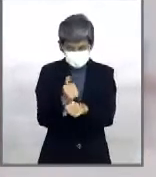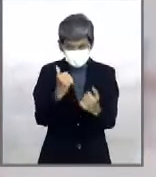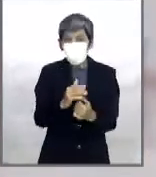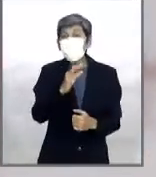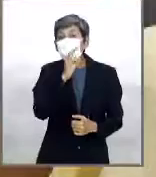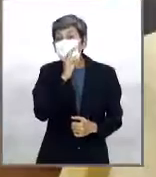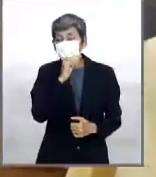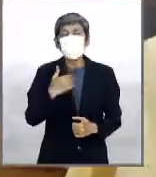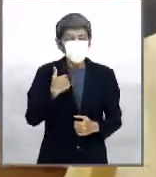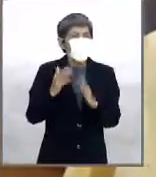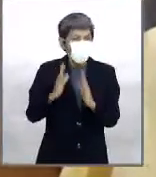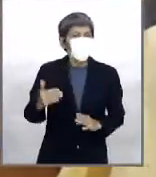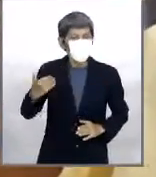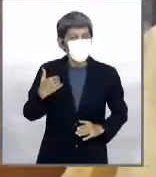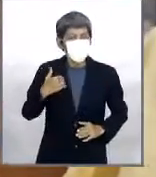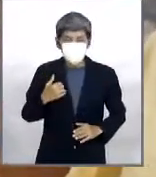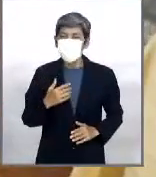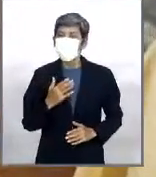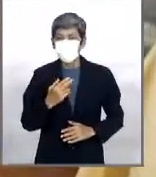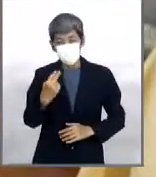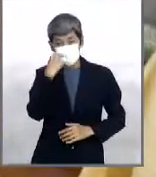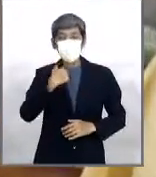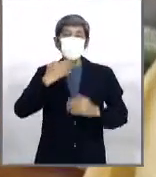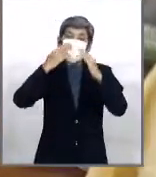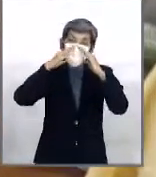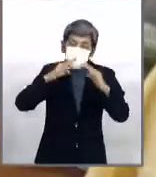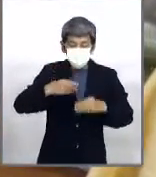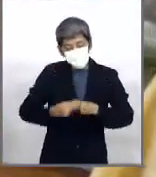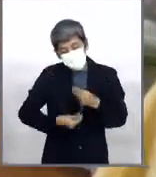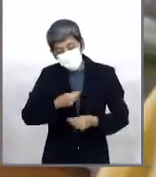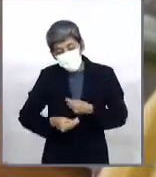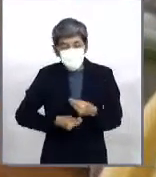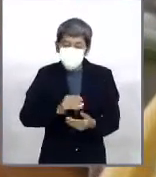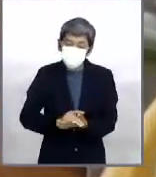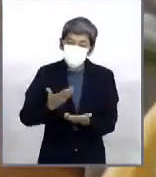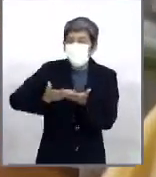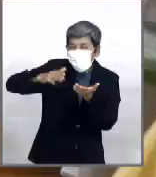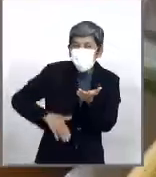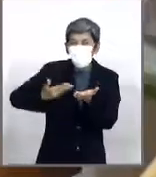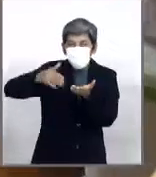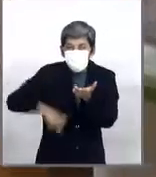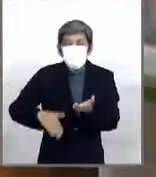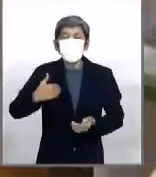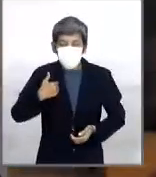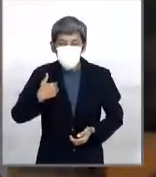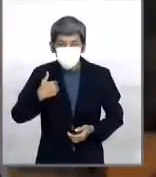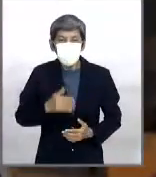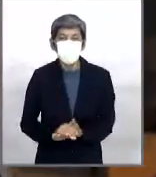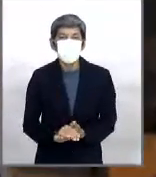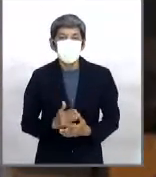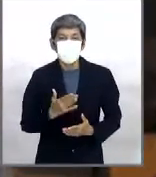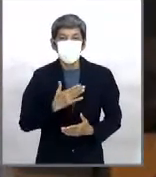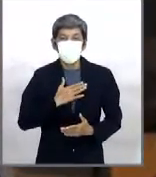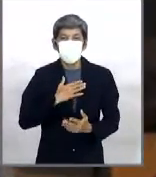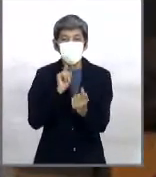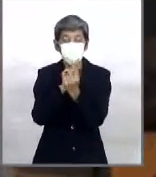ต่ถ้าเกิดแต่ก็มีบางท่านเหมือนกันครับผมที่เห็นว่าเราเป็นคนพิการนั่งขายข้างทางก็เกือบกดราคาเราอย่างเงี้ยครับผมนะแต่เวลา